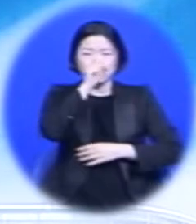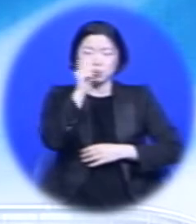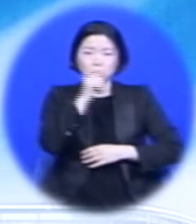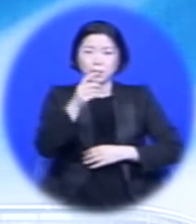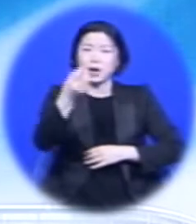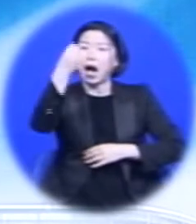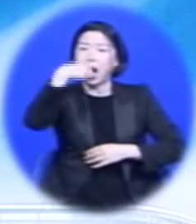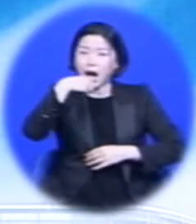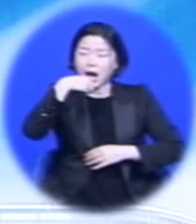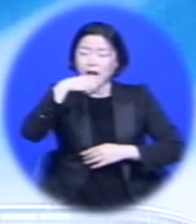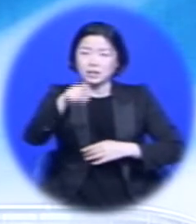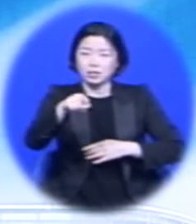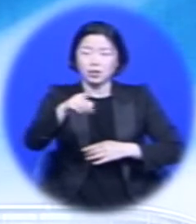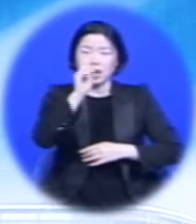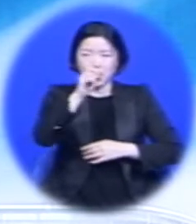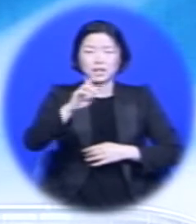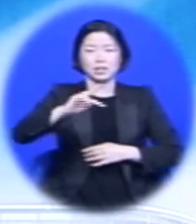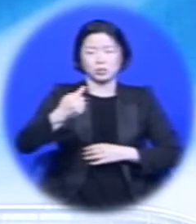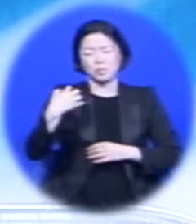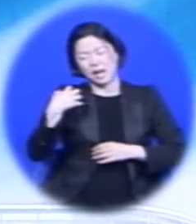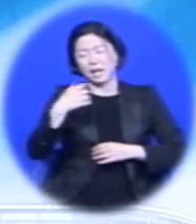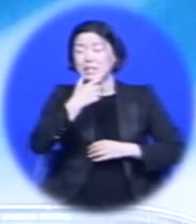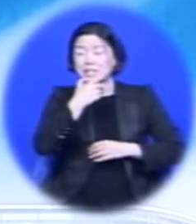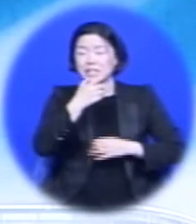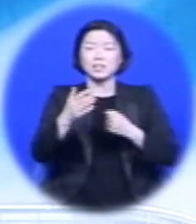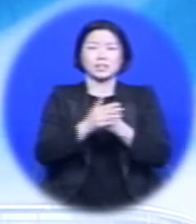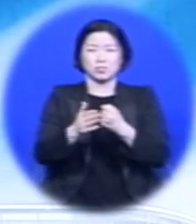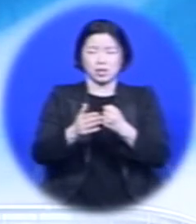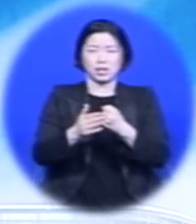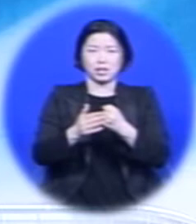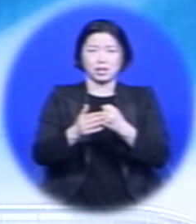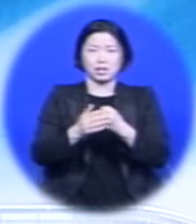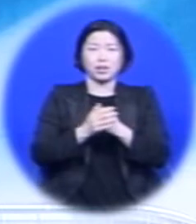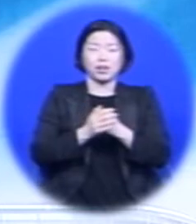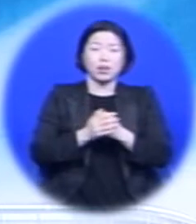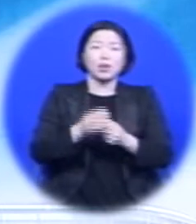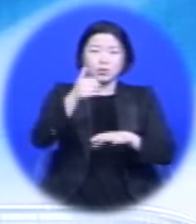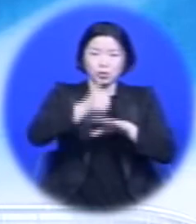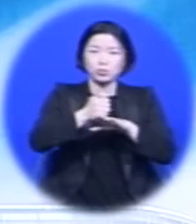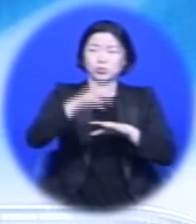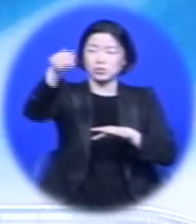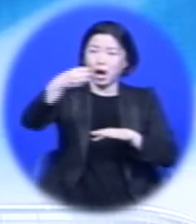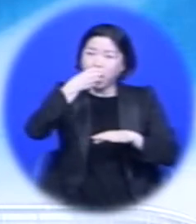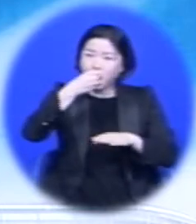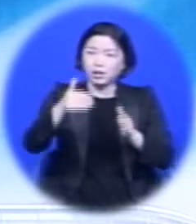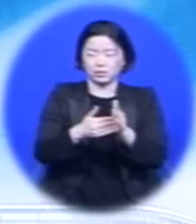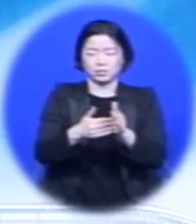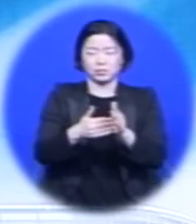말라고 한 그 한 가지도 부담되고 그것도 싫어서 결국 선악과 따먹었잖아요.